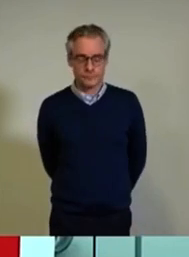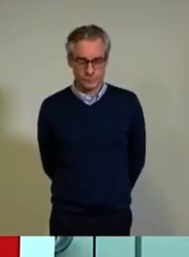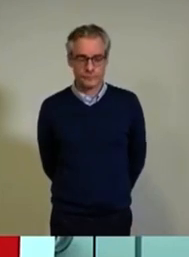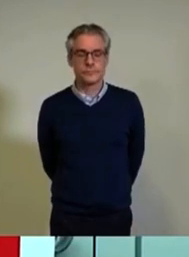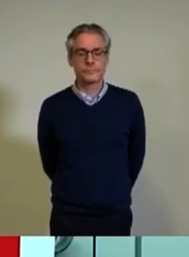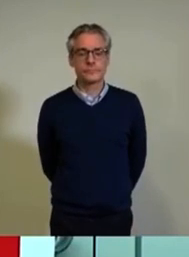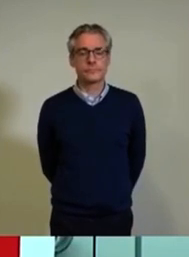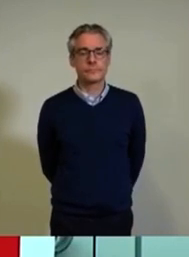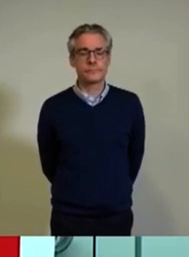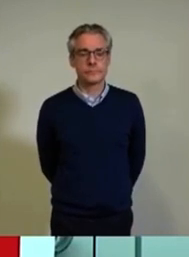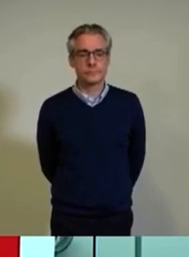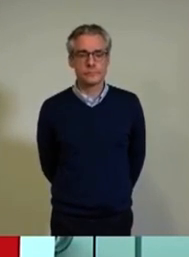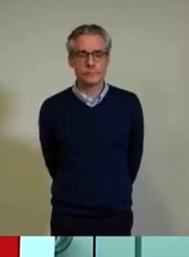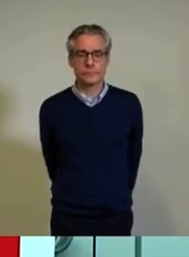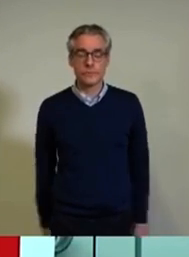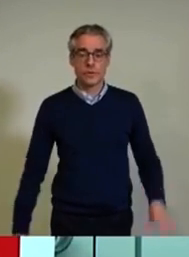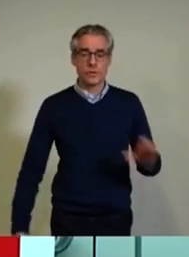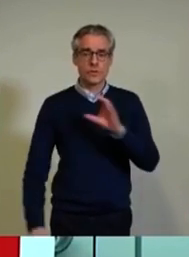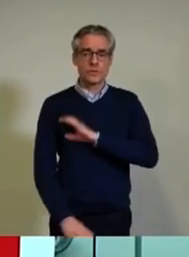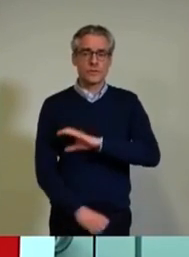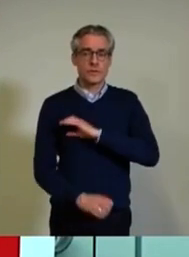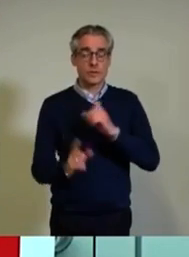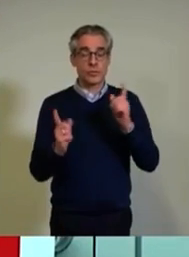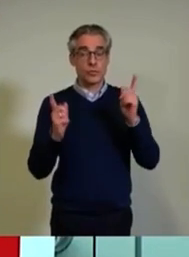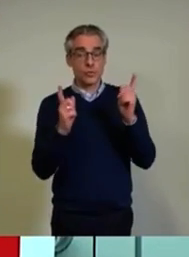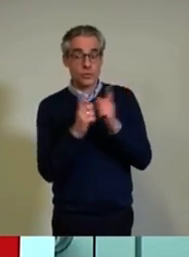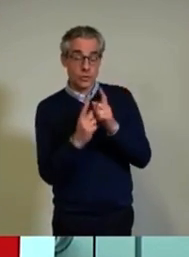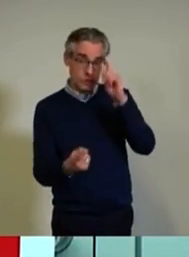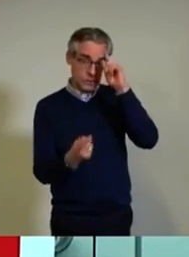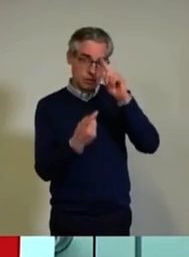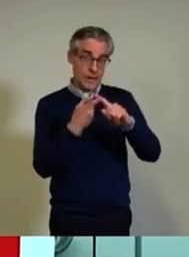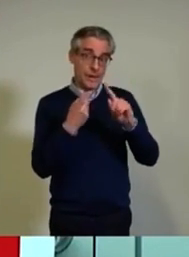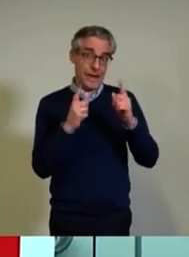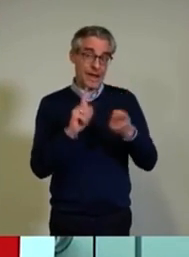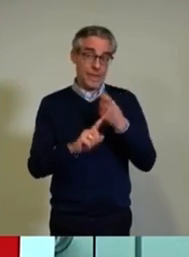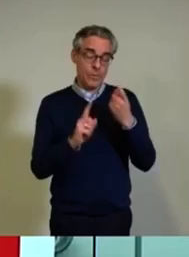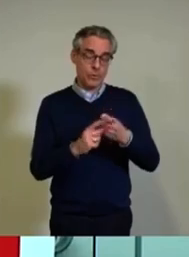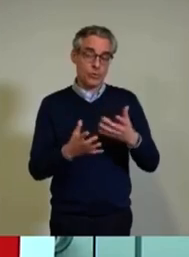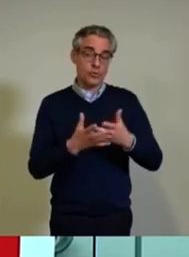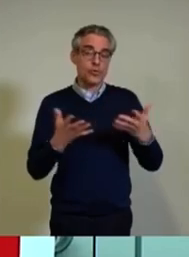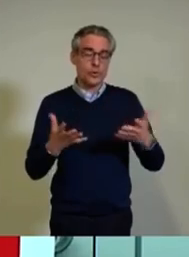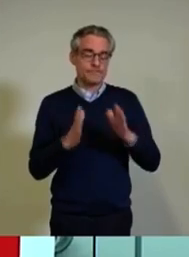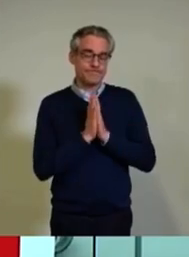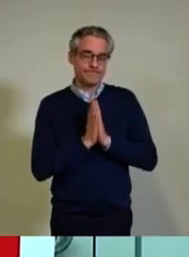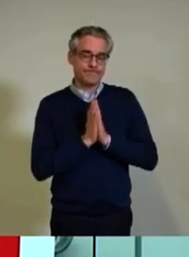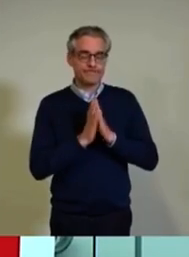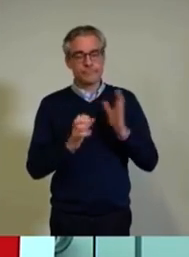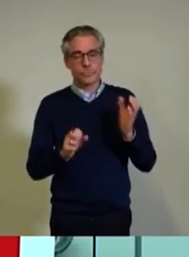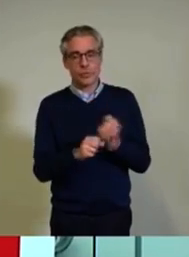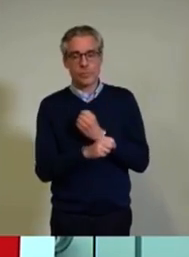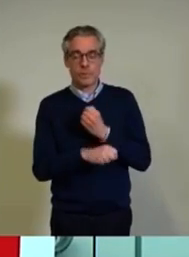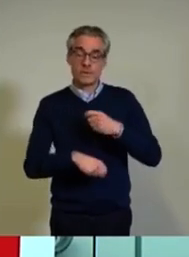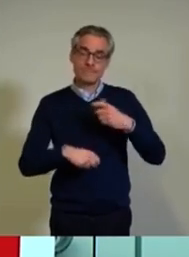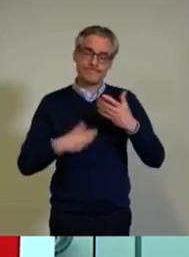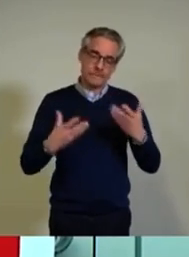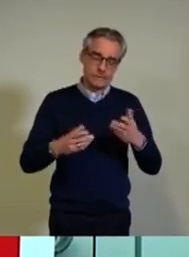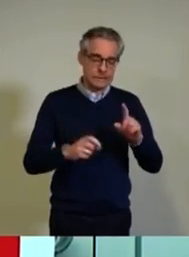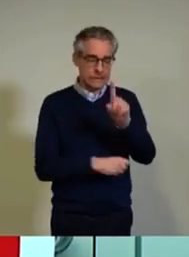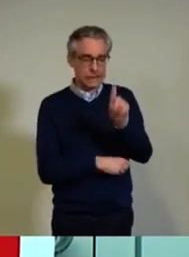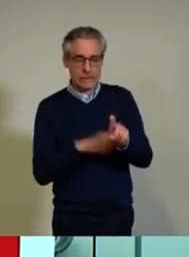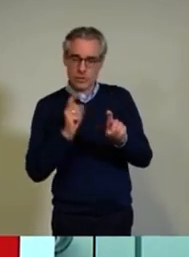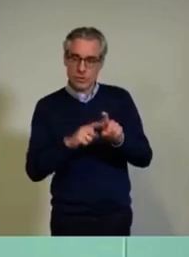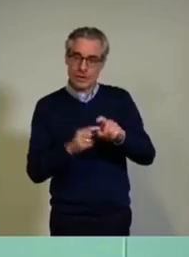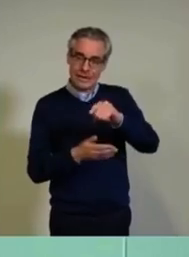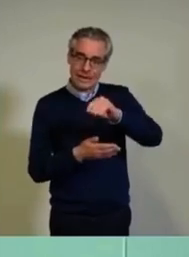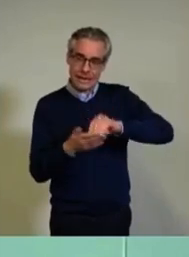Merci, Monsieur le maire. Je vais faire court, même si le sujet est vraiment d'importance. Et je regrette d'avoir eu à poser finalement cette question